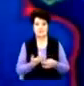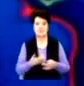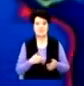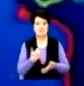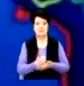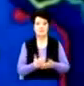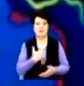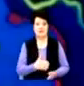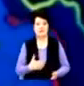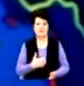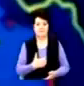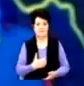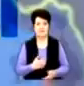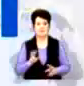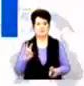Iată principalele